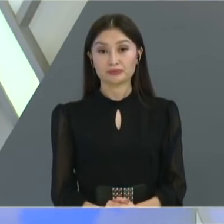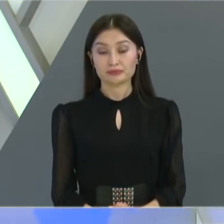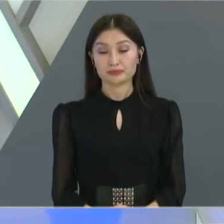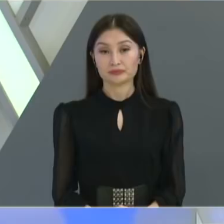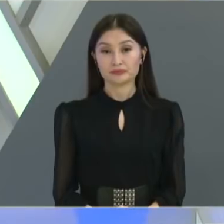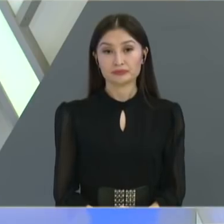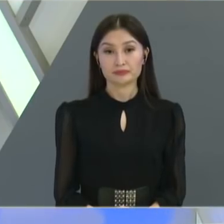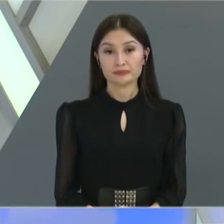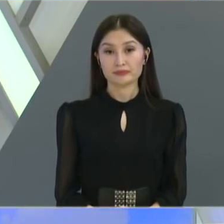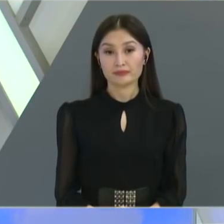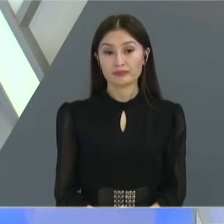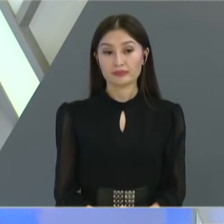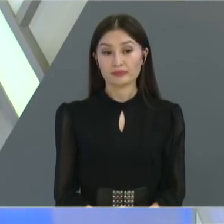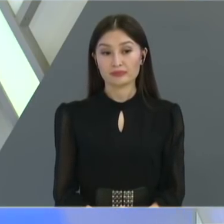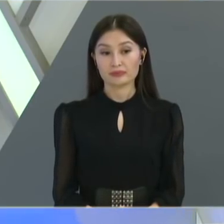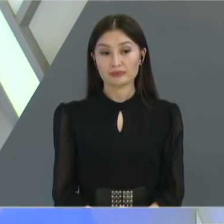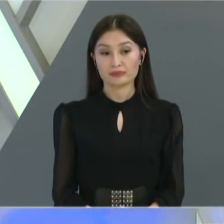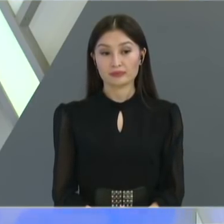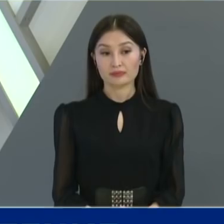Аяны Дешикеевой.